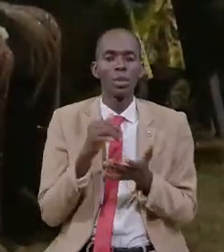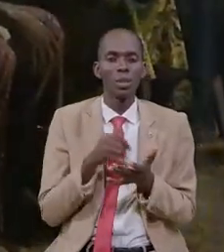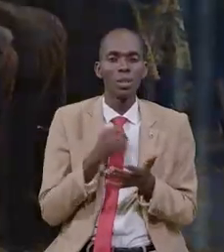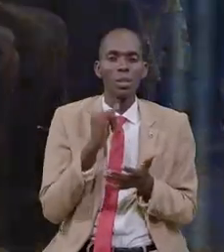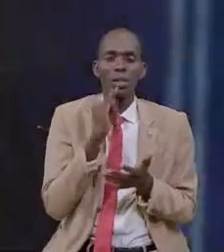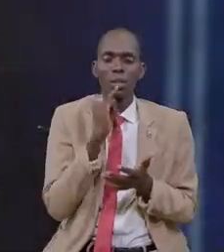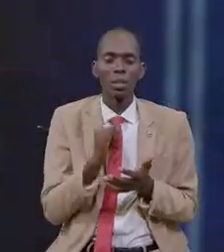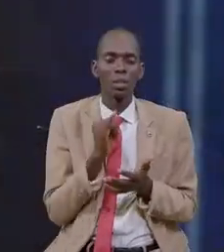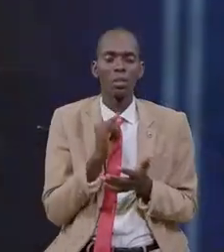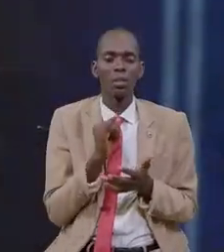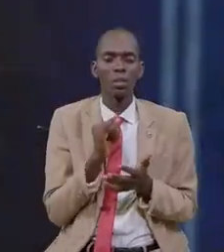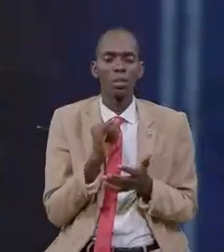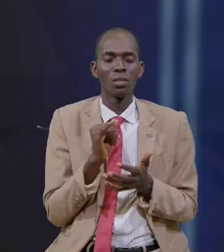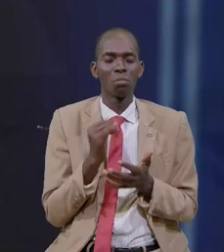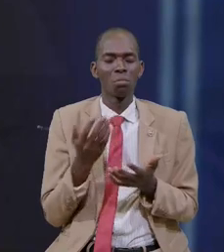Son agonie